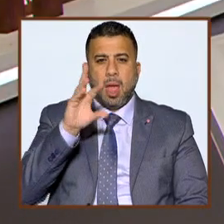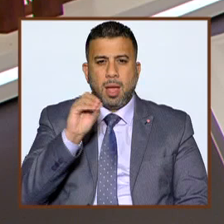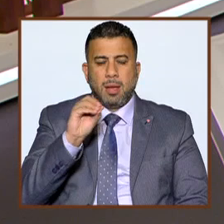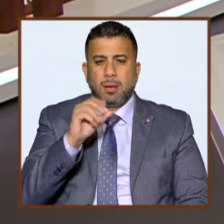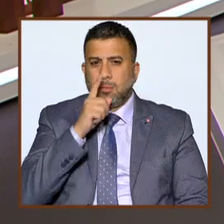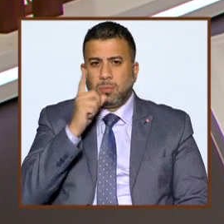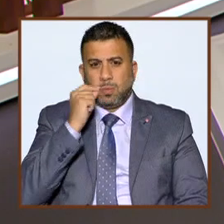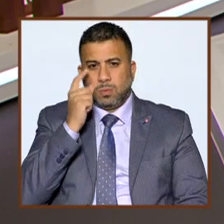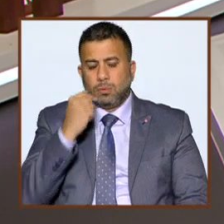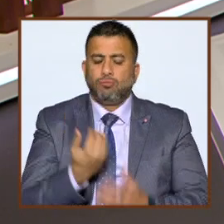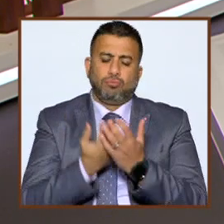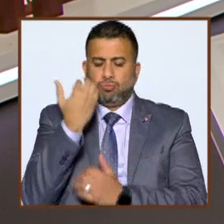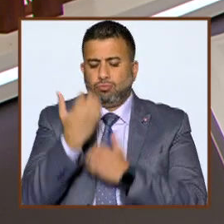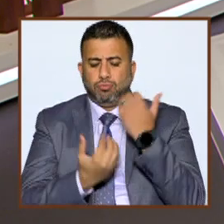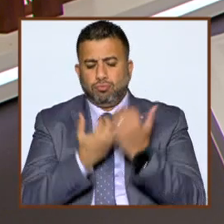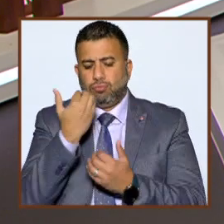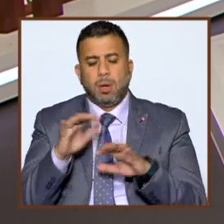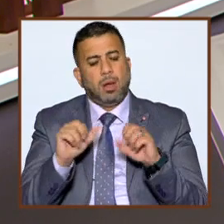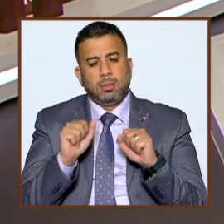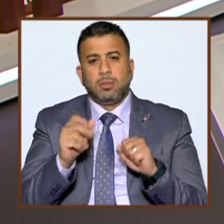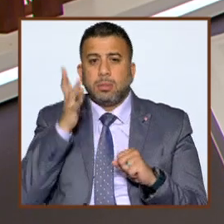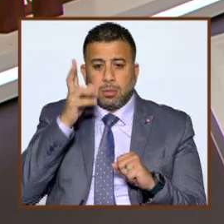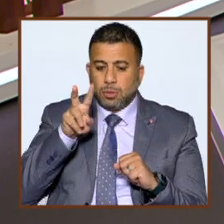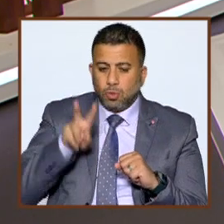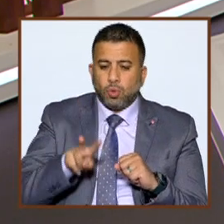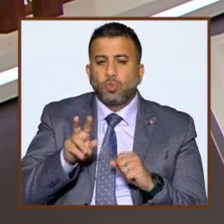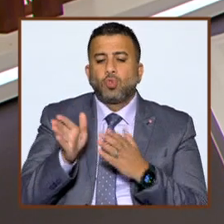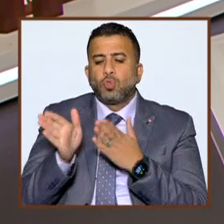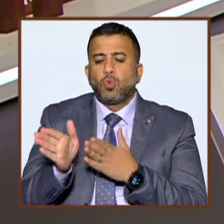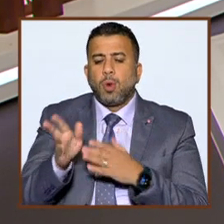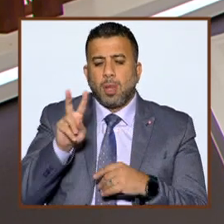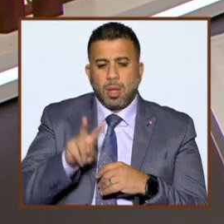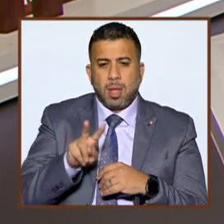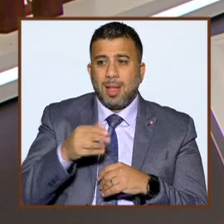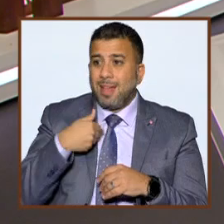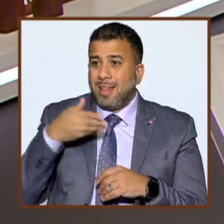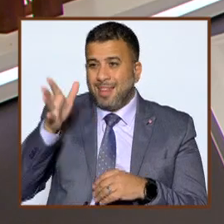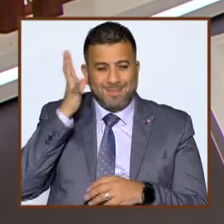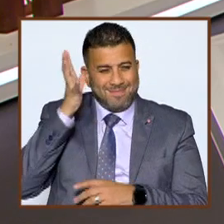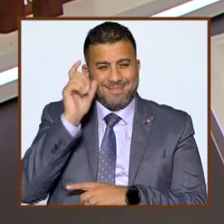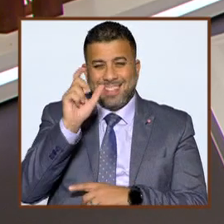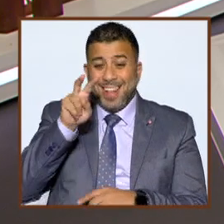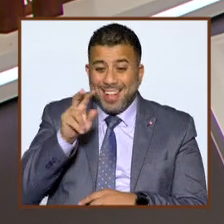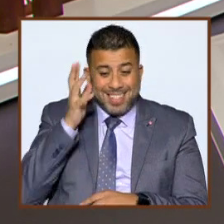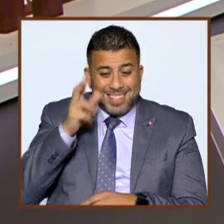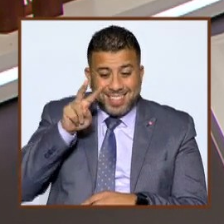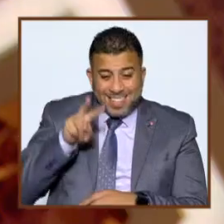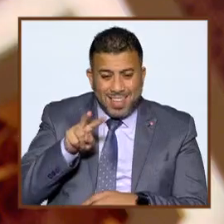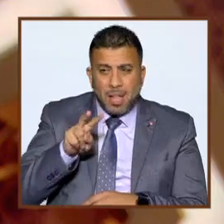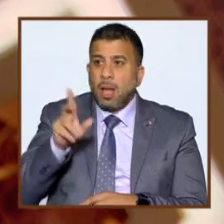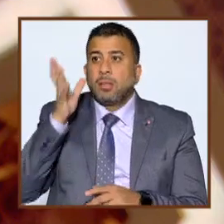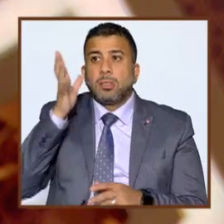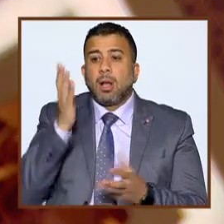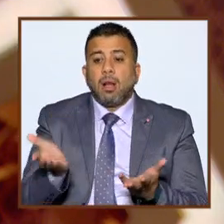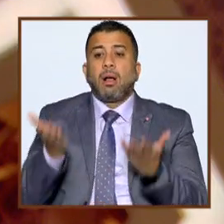يعني توضأ وحب أنه يصلي سنة الوضوء يقول لما راح المسجد وجد الصلاة قائمة يقول ماذا يفعل في مثل هذه الحالة؟ عبد الله